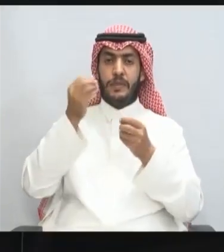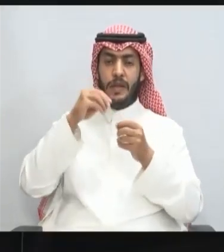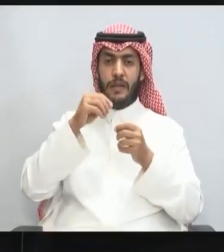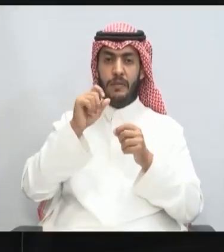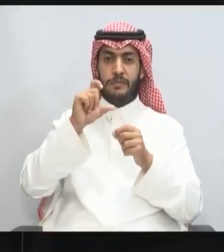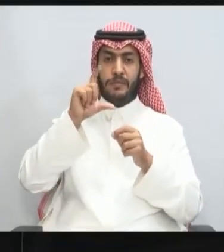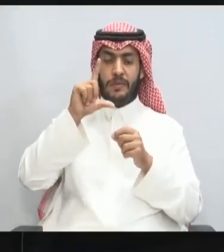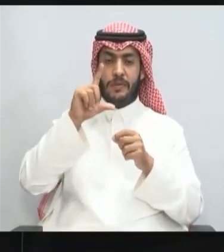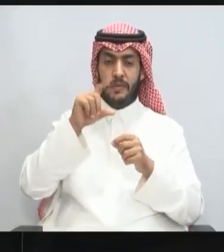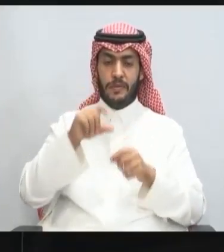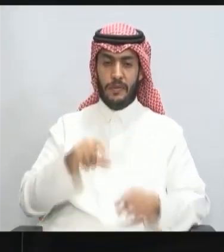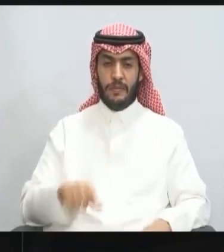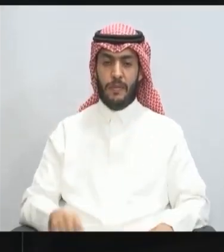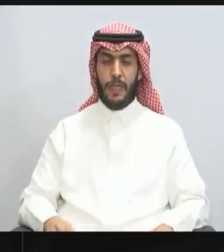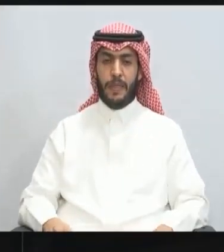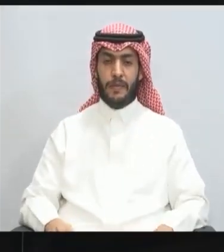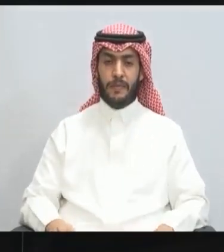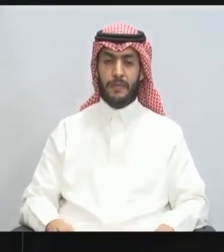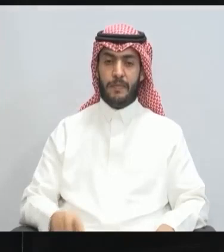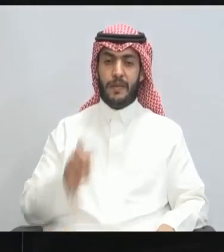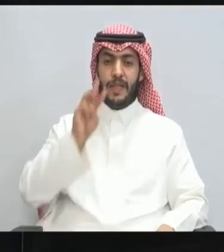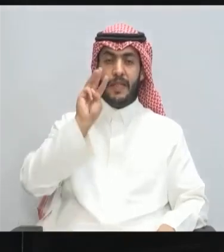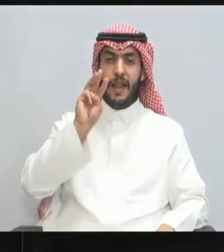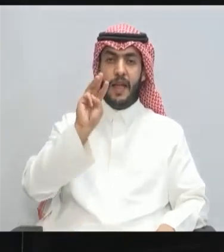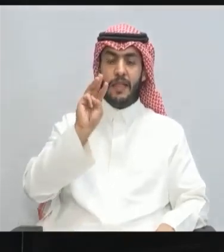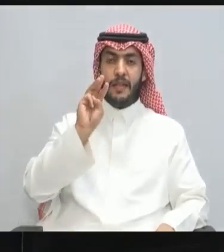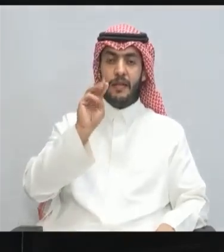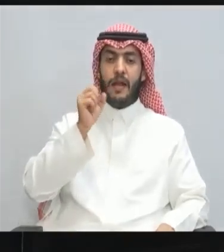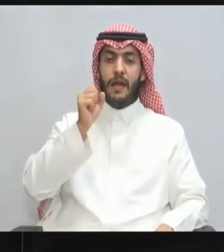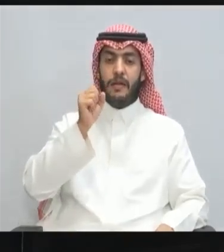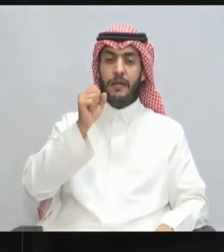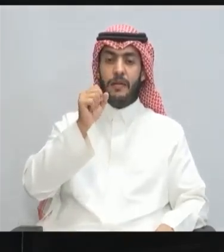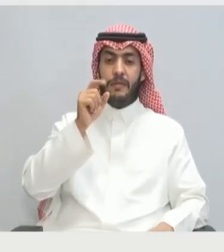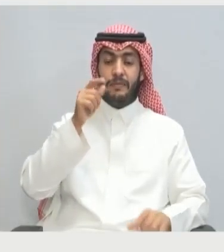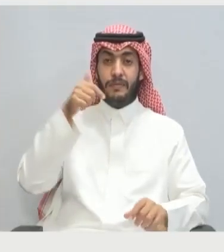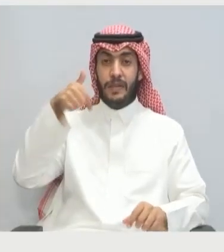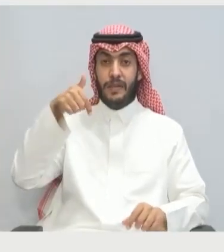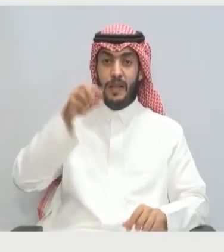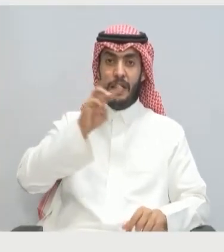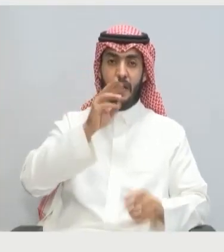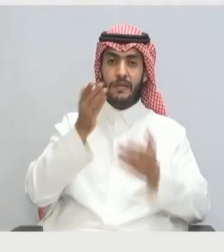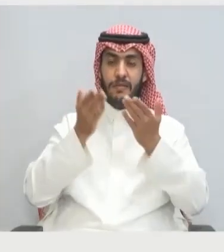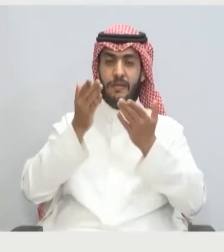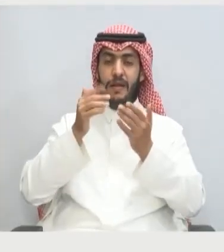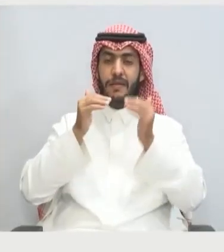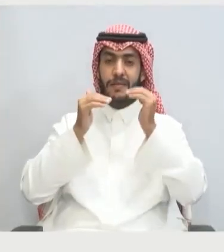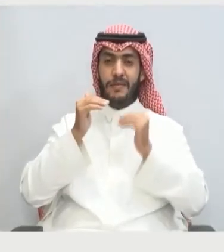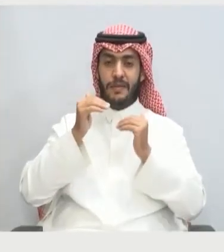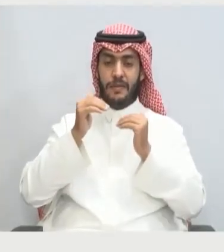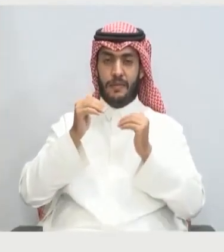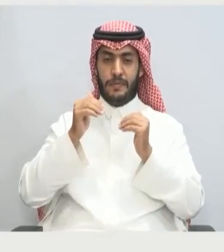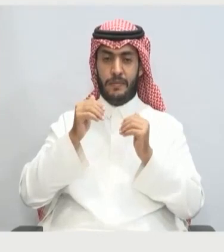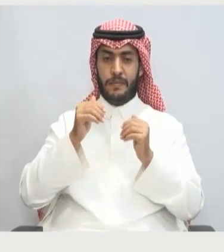سيكون فوران قوي ممتاز بالنسبه لثلاثه قوي ولكن مقارنه بالسته سيكون اقل